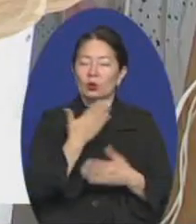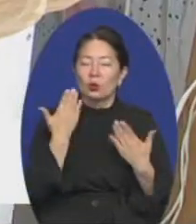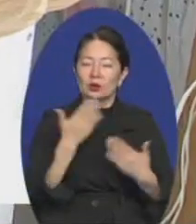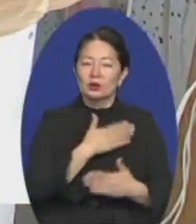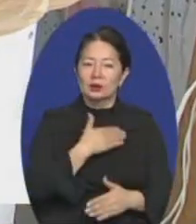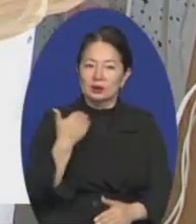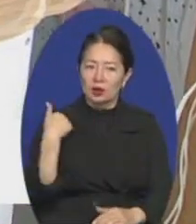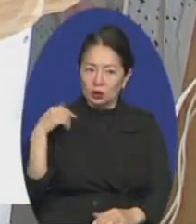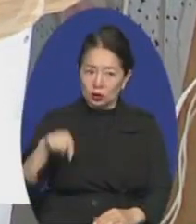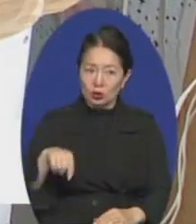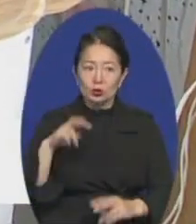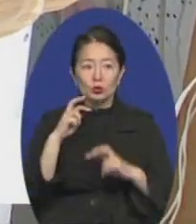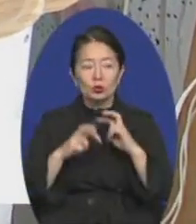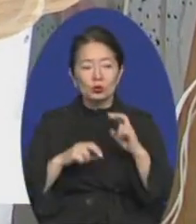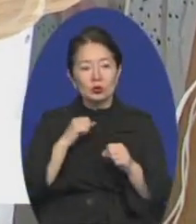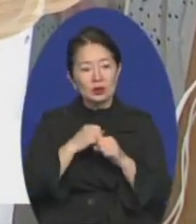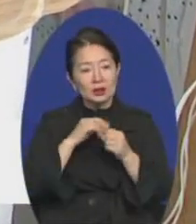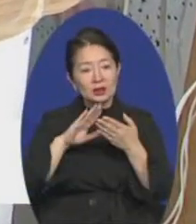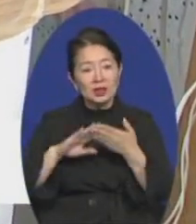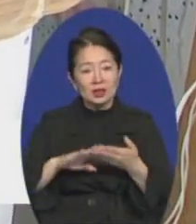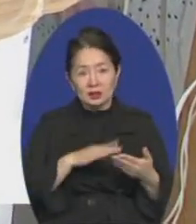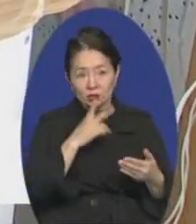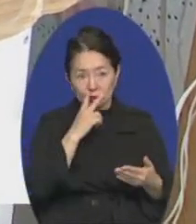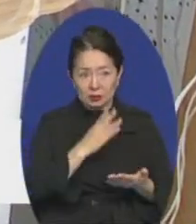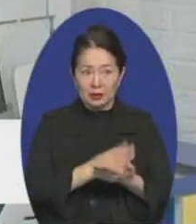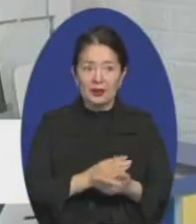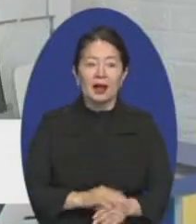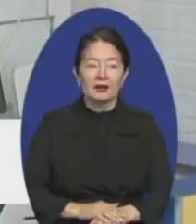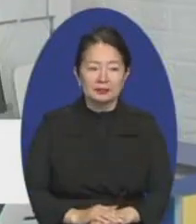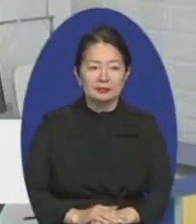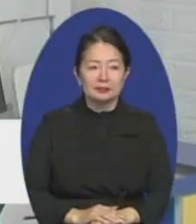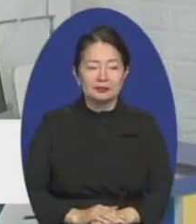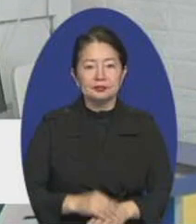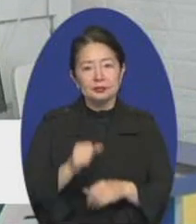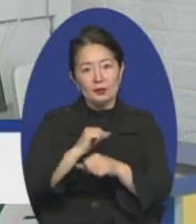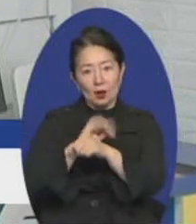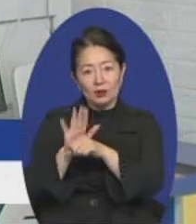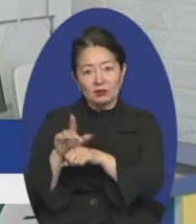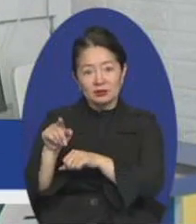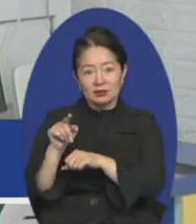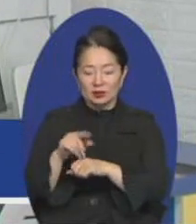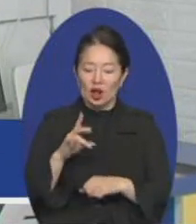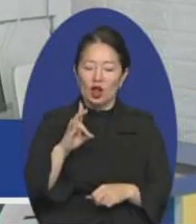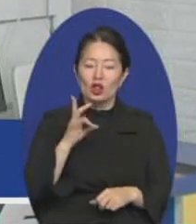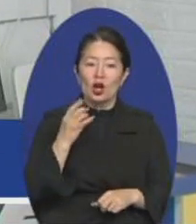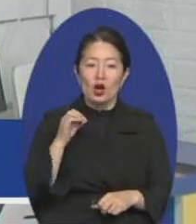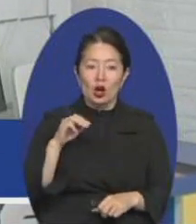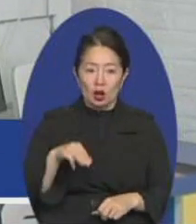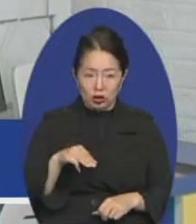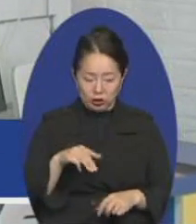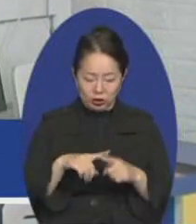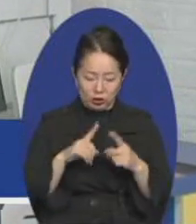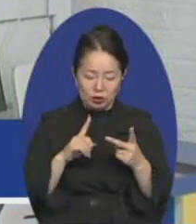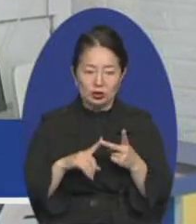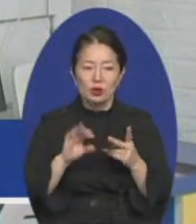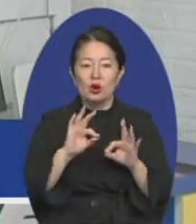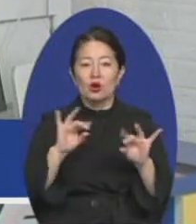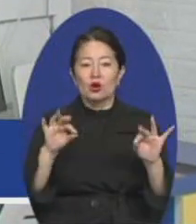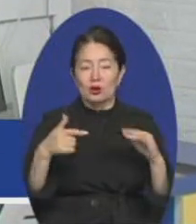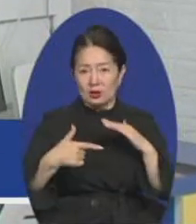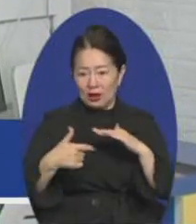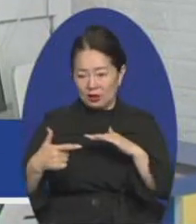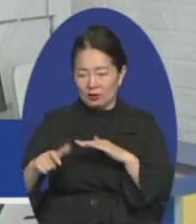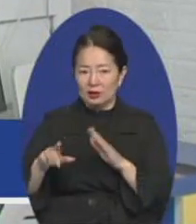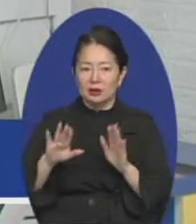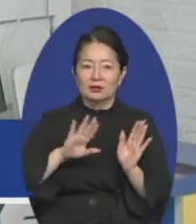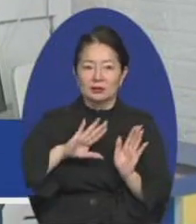дарга өнөөдөр үйлдвэрүүдийн үйл ажиллагаатай танилцж явна. Цар тахлын үед бол нэмэгдсэн өртгийн албан татвар болон бусад